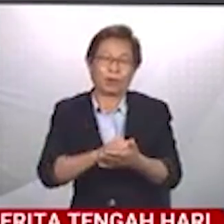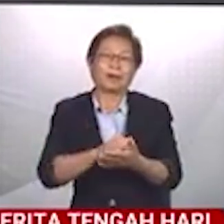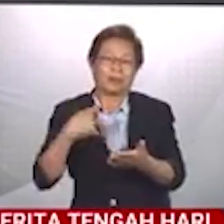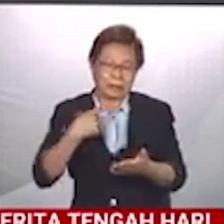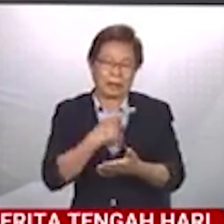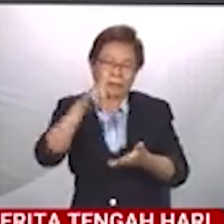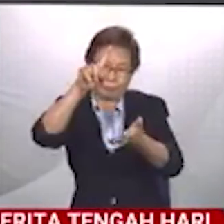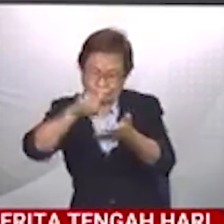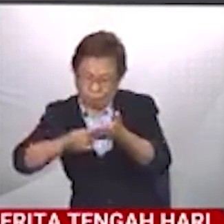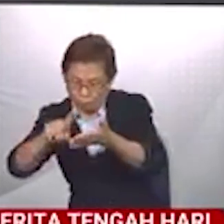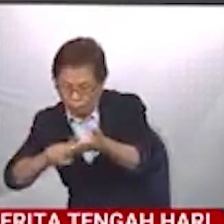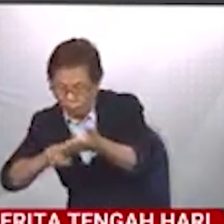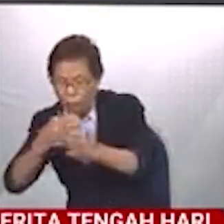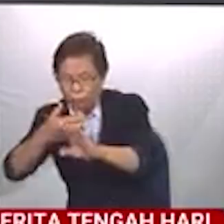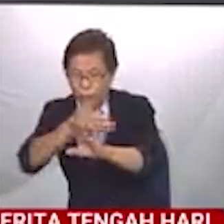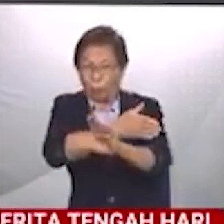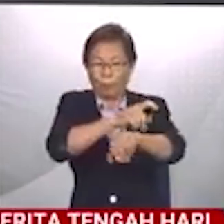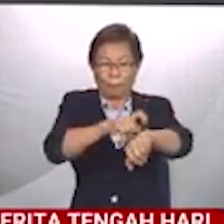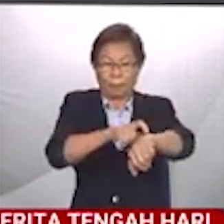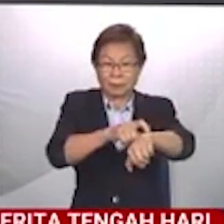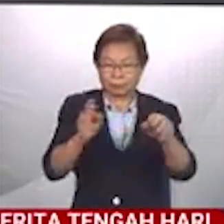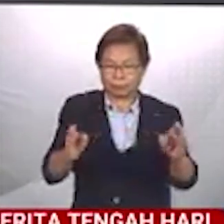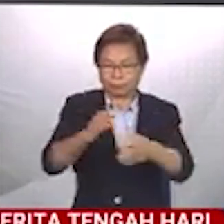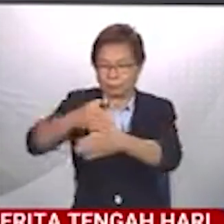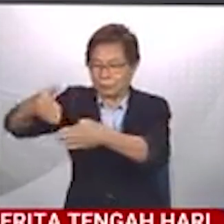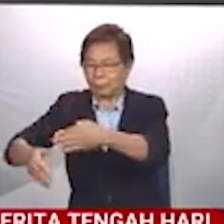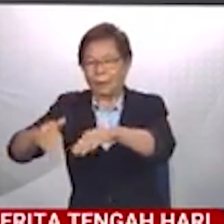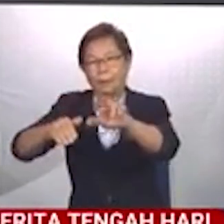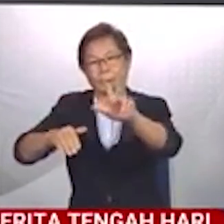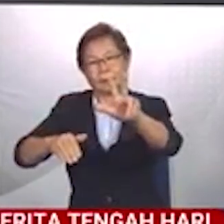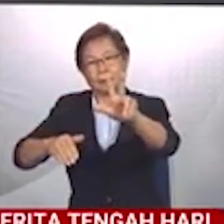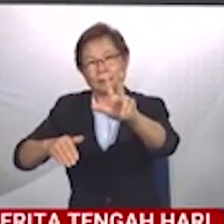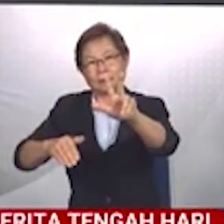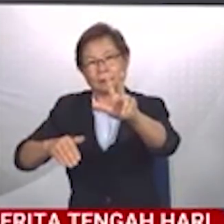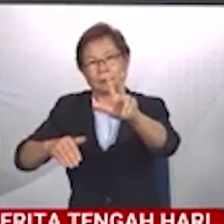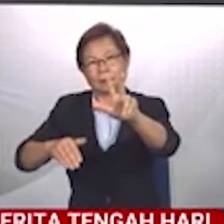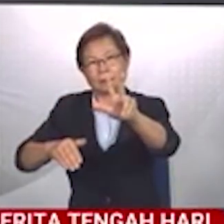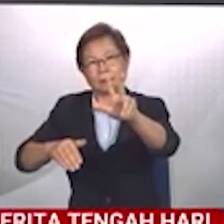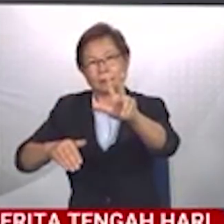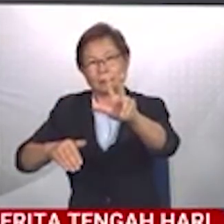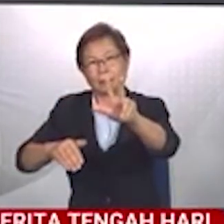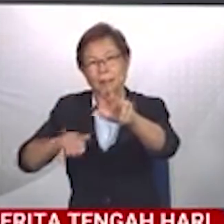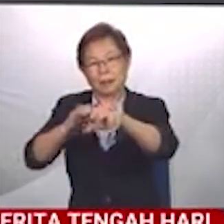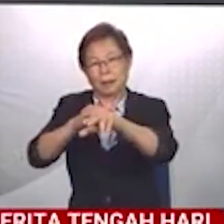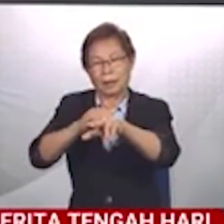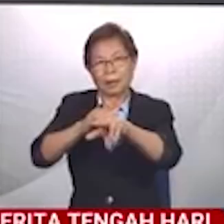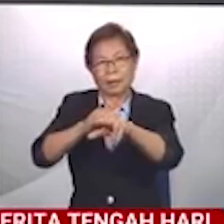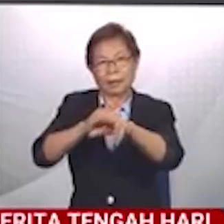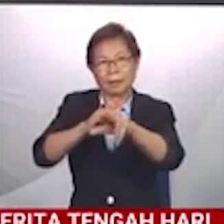pantau. Tetapi sebelum tempoh itu tamat pada 30, kalau tak silap saya, hari bulan